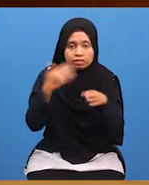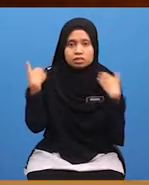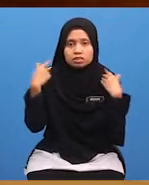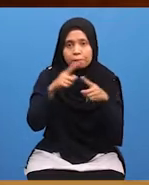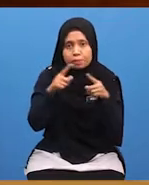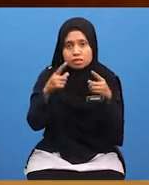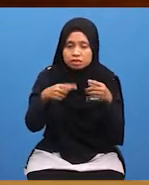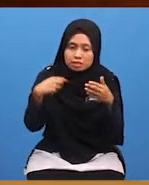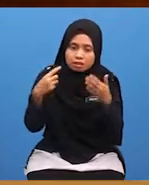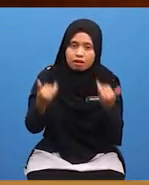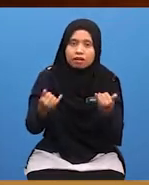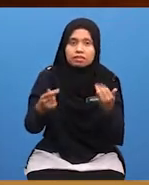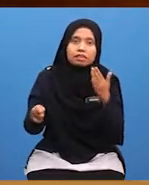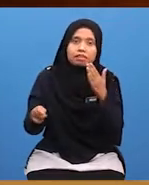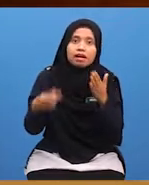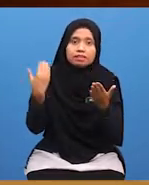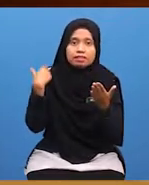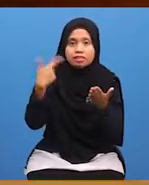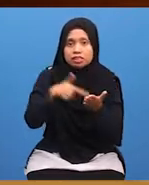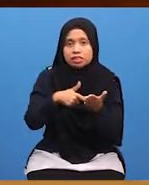mengagung-agungkan kerajaan Bani Umayyah itu sendiri.